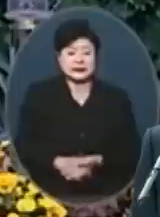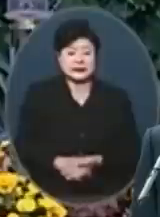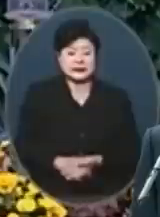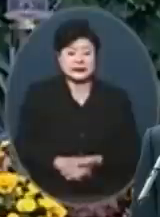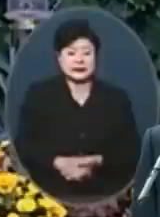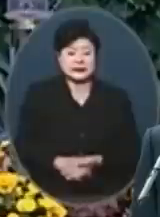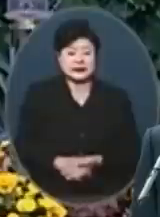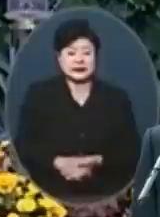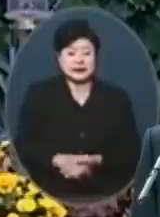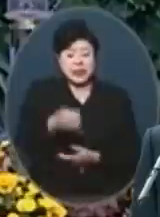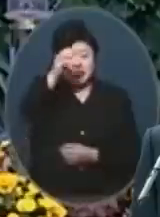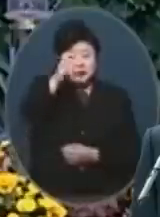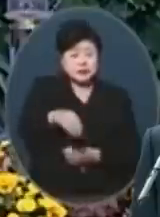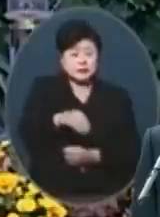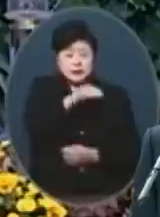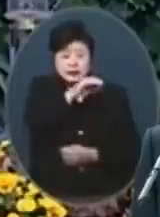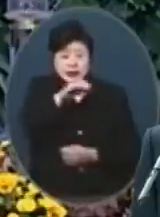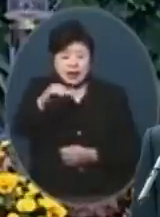십자가